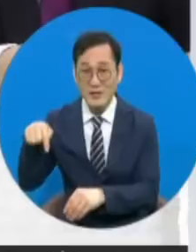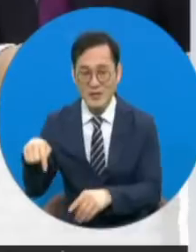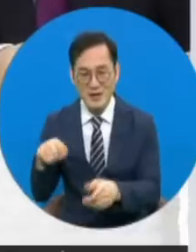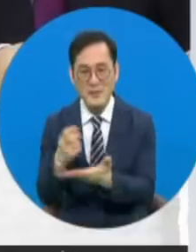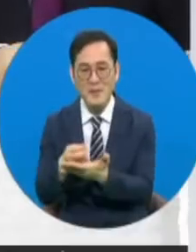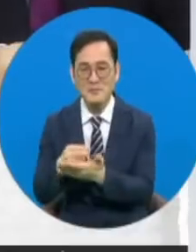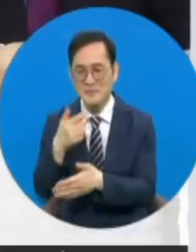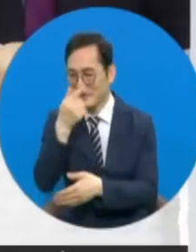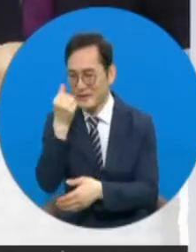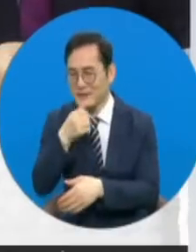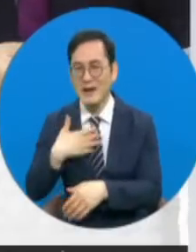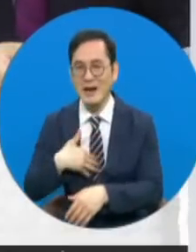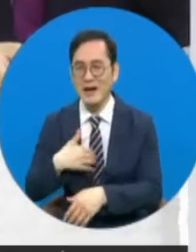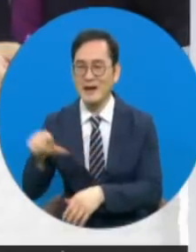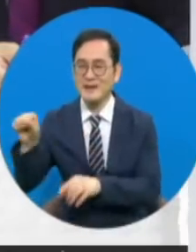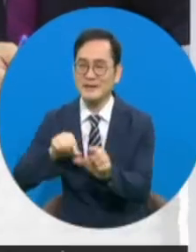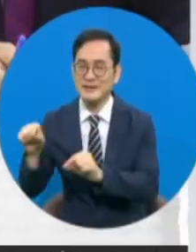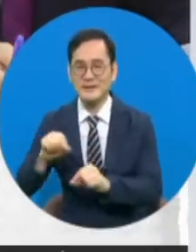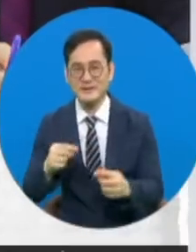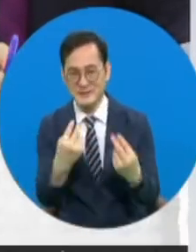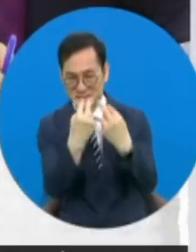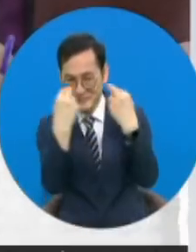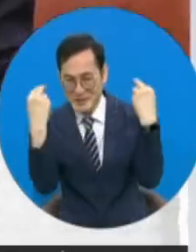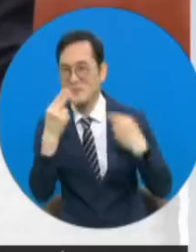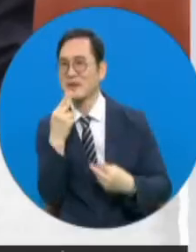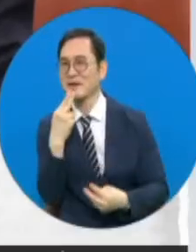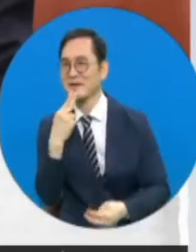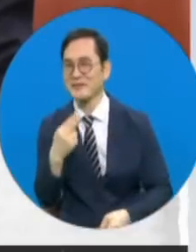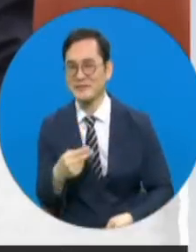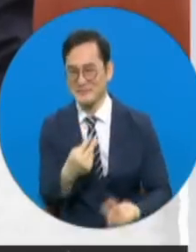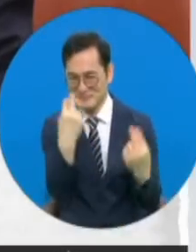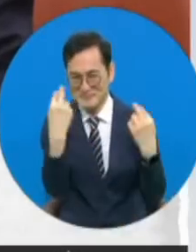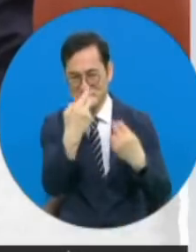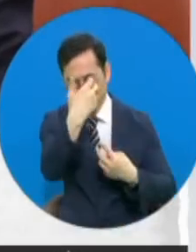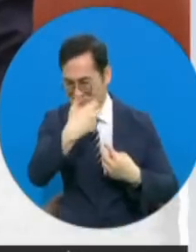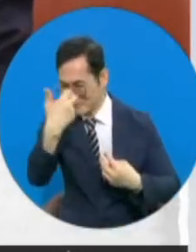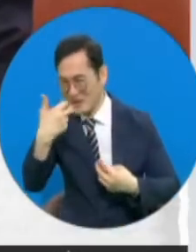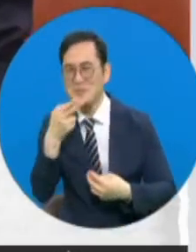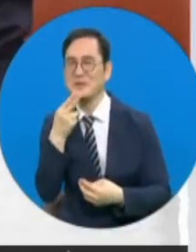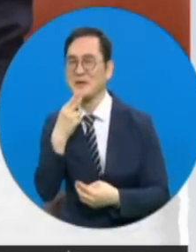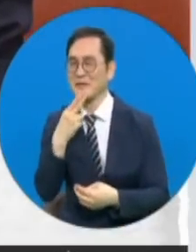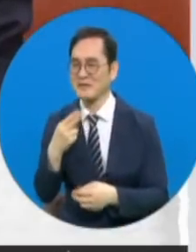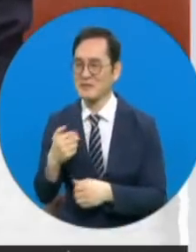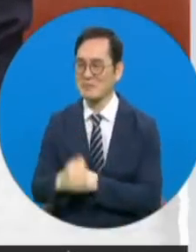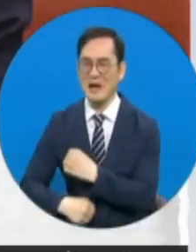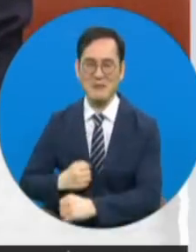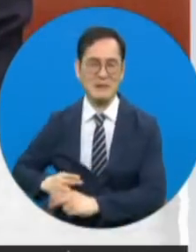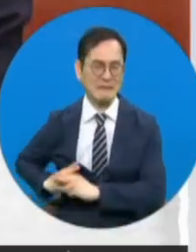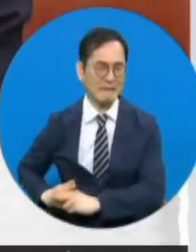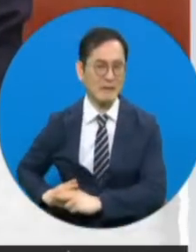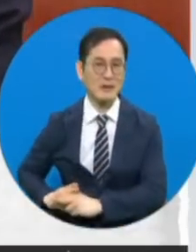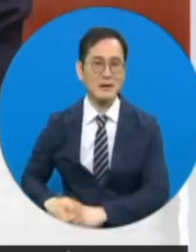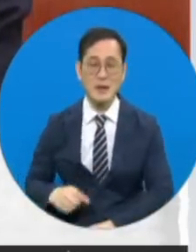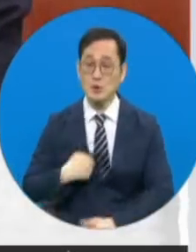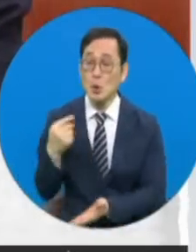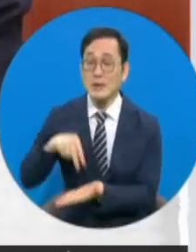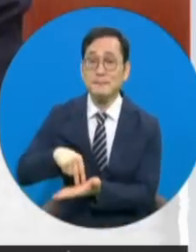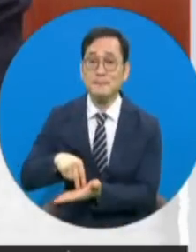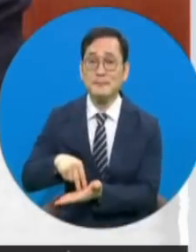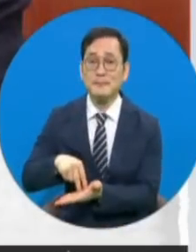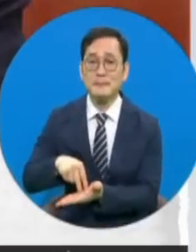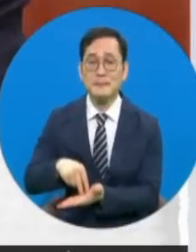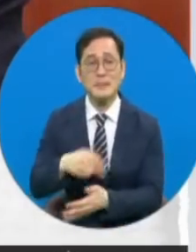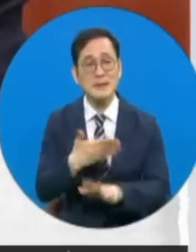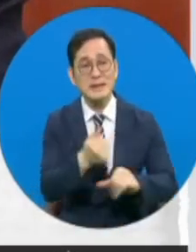자녀 막 인사하고 채용하고 승진하고 이런 걸 하는 거예요 그러니까 독립기관이라는 것을 가장 악용한 사례다